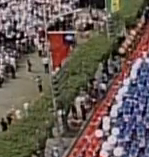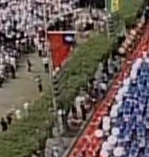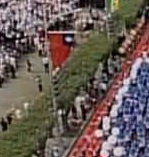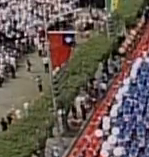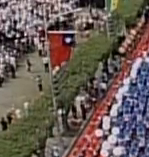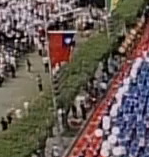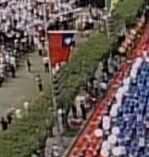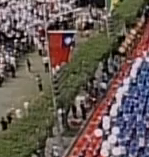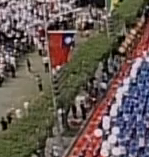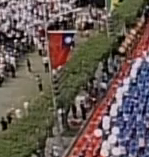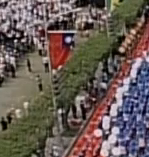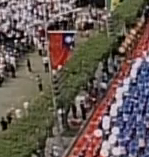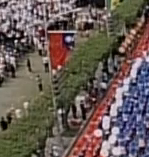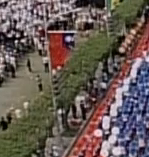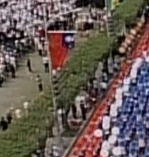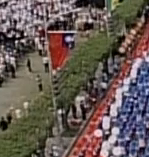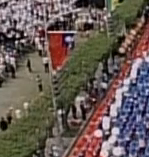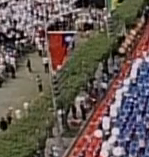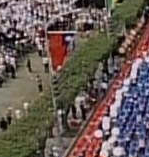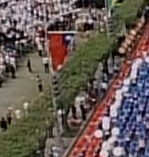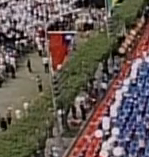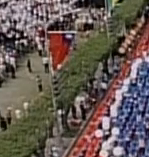主席请复位。